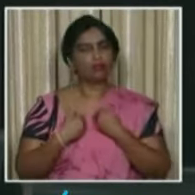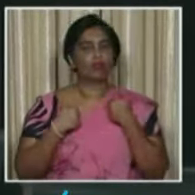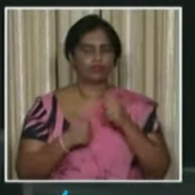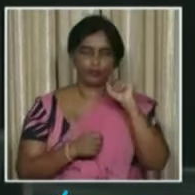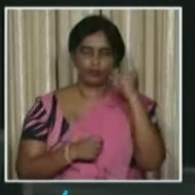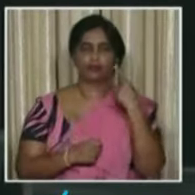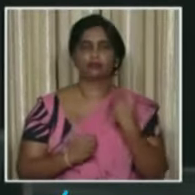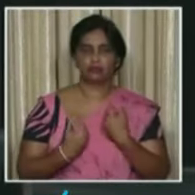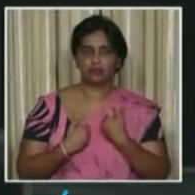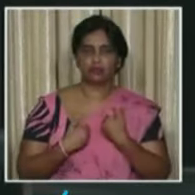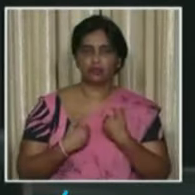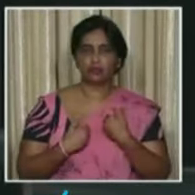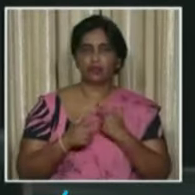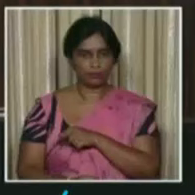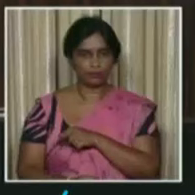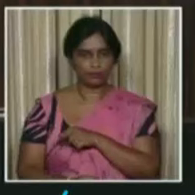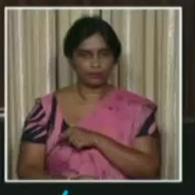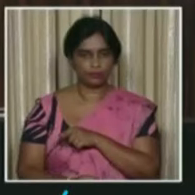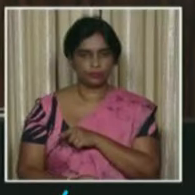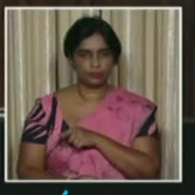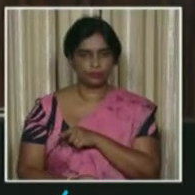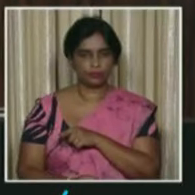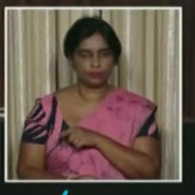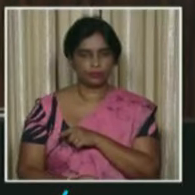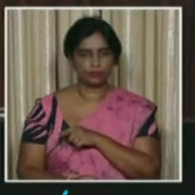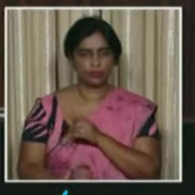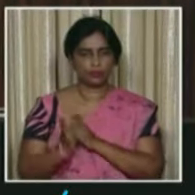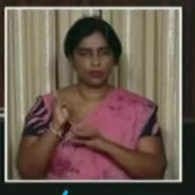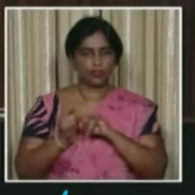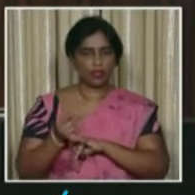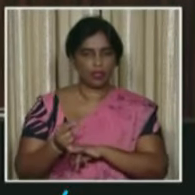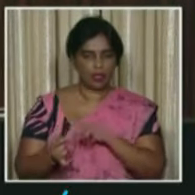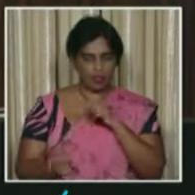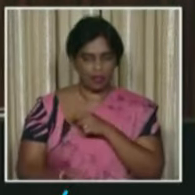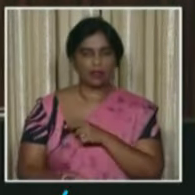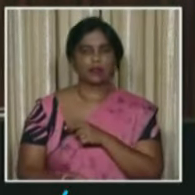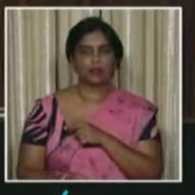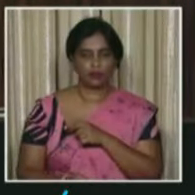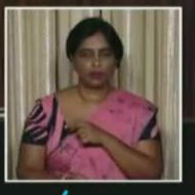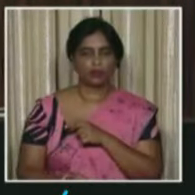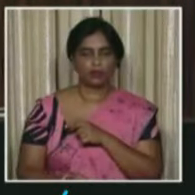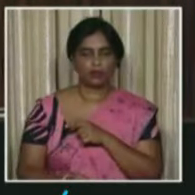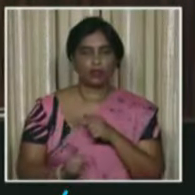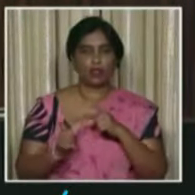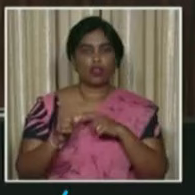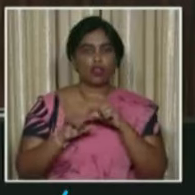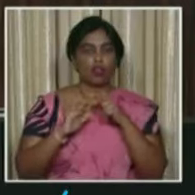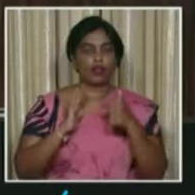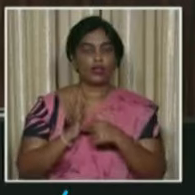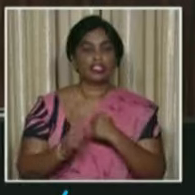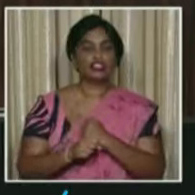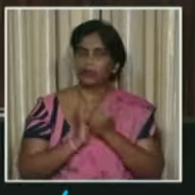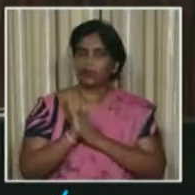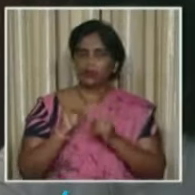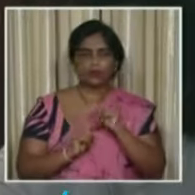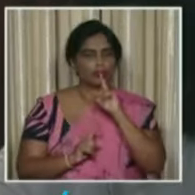ඉස්සල්ලාම මේ ෆොරෙන්සික් ඔඩිට් එක කරන්න. අමාත්‍යාංශයේ ලේකම්හරහා ඔබතුමා මේ ඔඩිටර් ජෙනරල්ට යමු කරන්න. නෑ ඒක